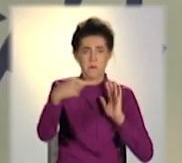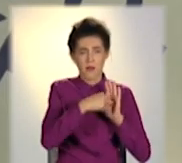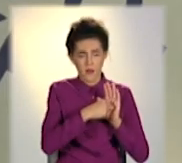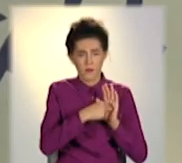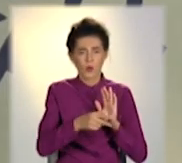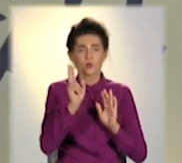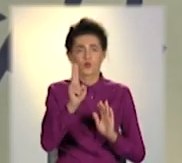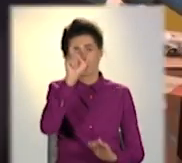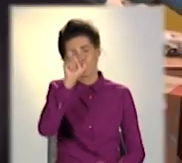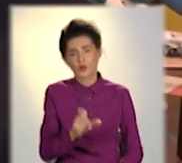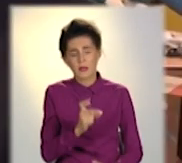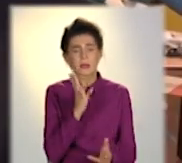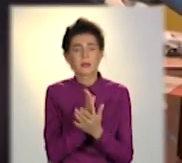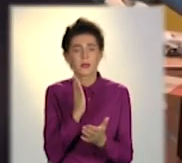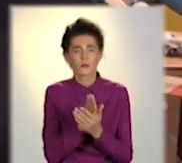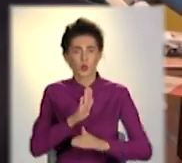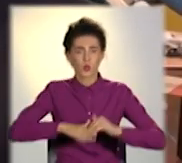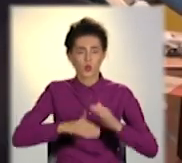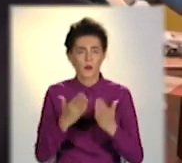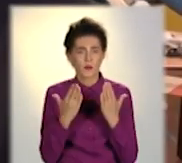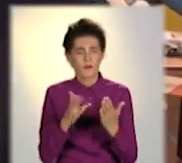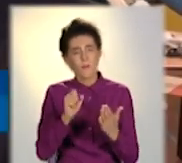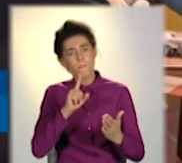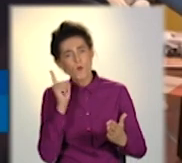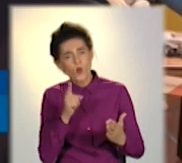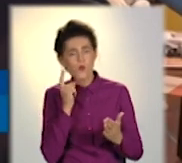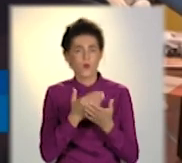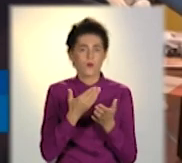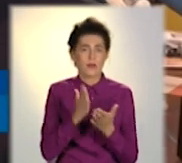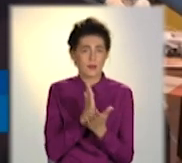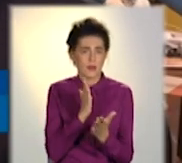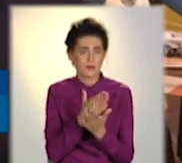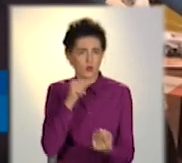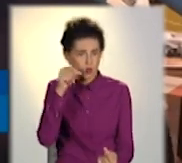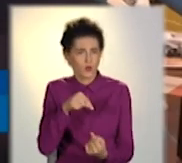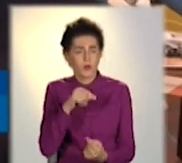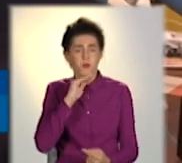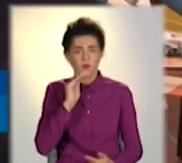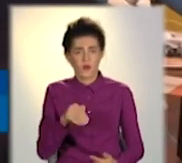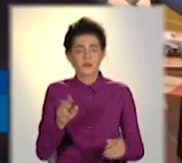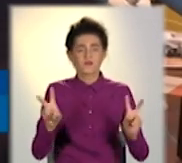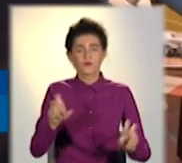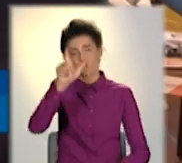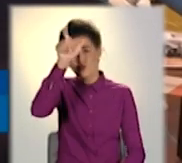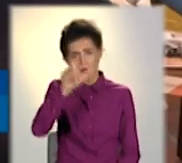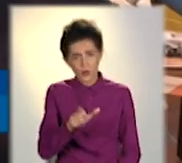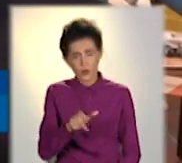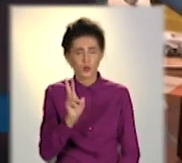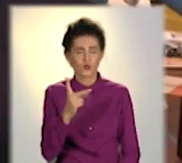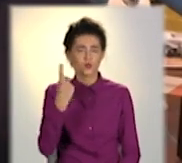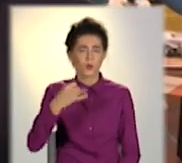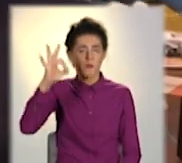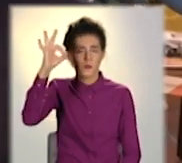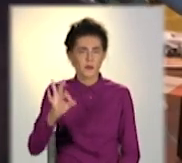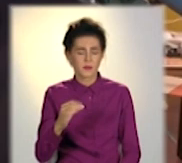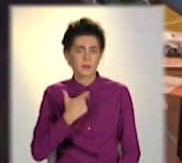имеющий в руках, несмотря на свою молодость, достойную профессию, это человек, который уже 100%